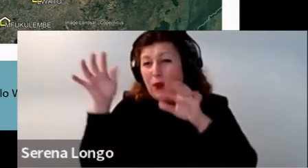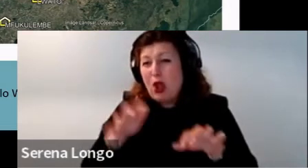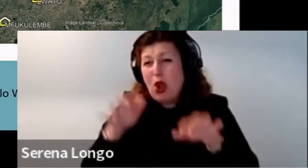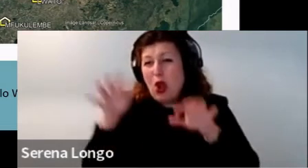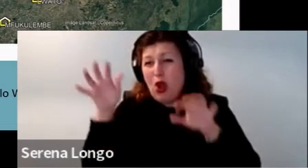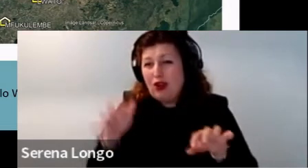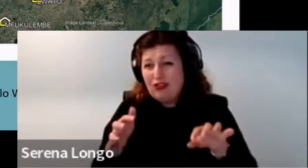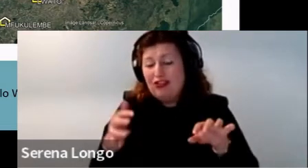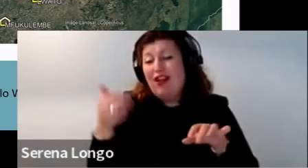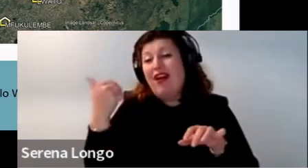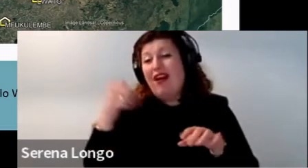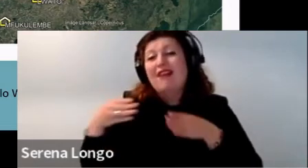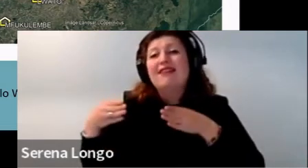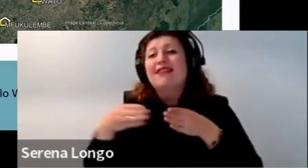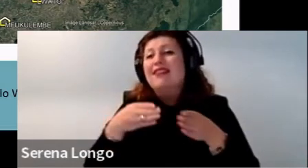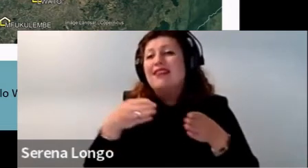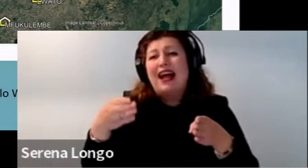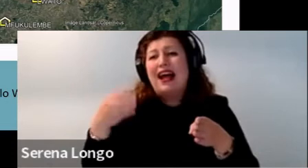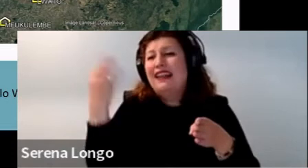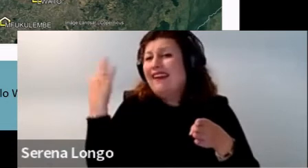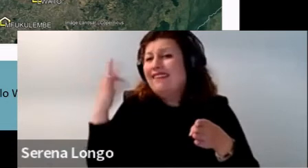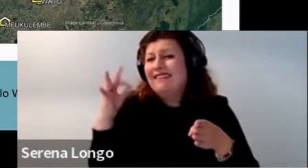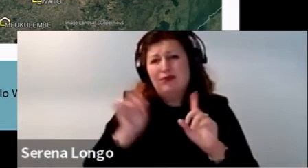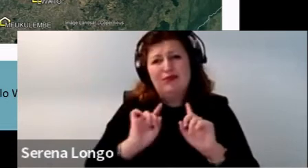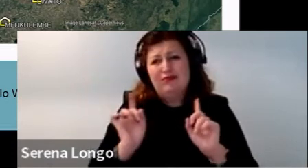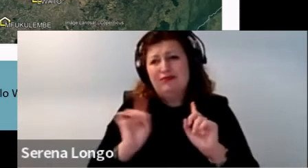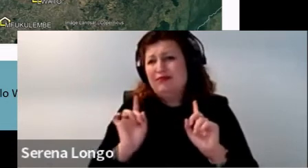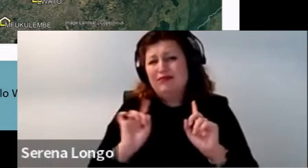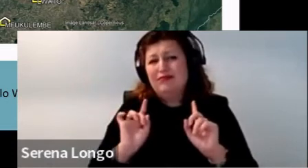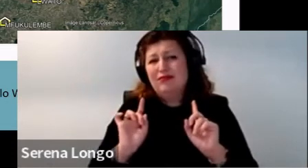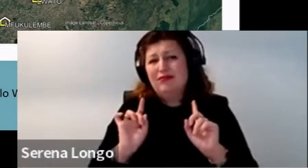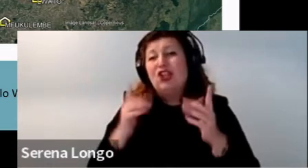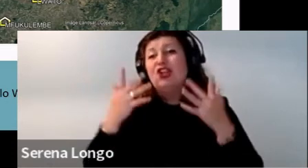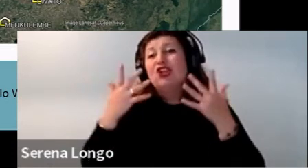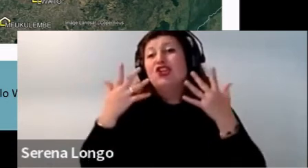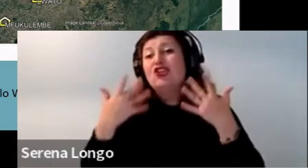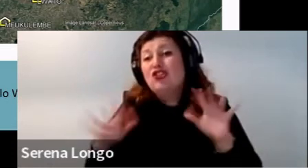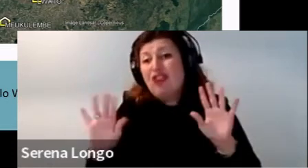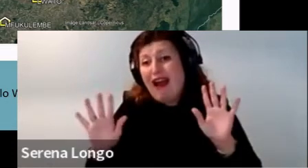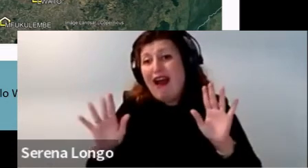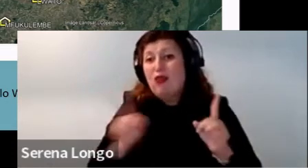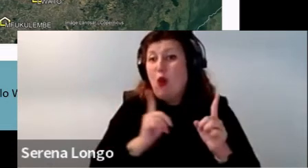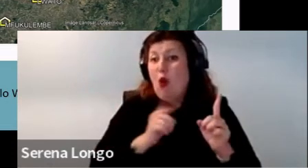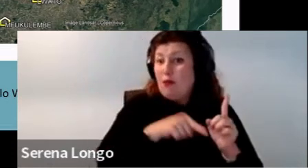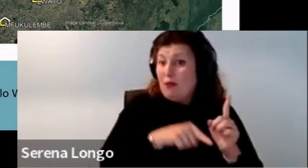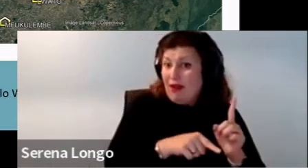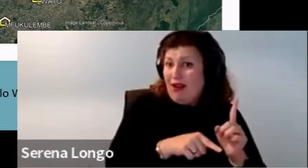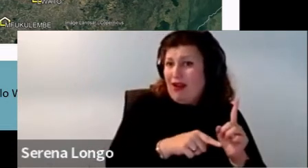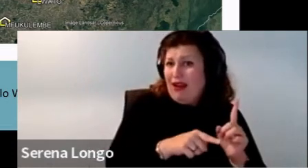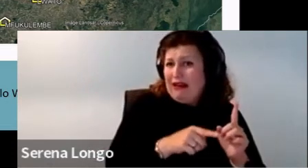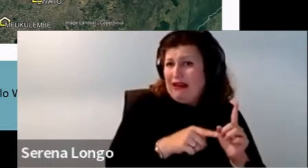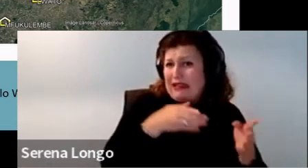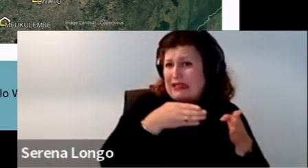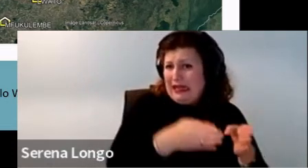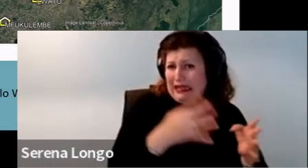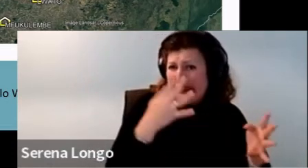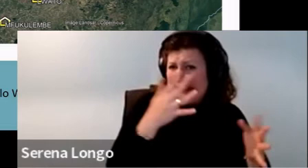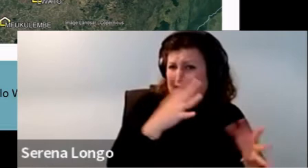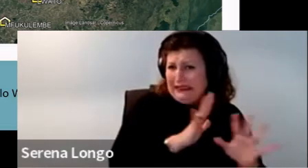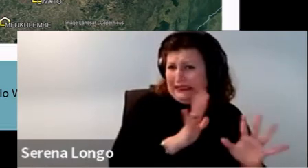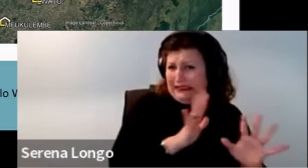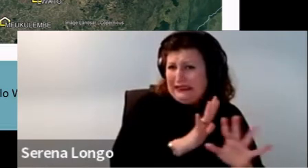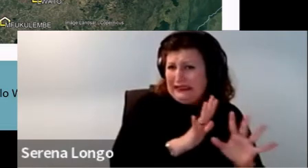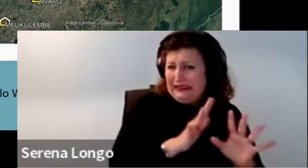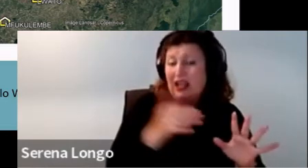sono non ottimali in genere, ancora meno quando è stagione delle piogge. Il